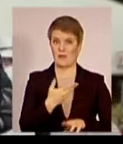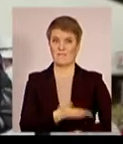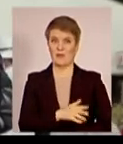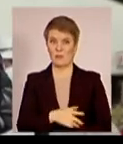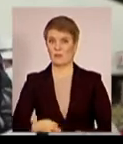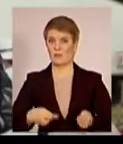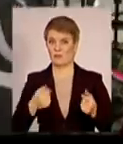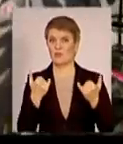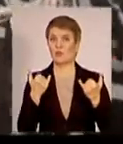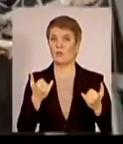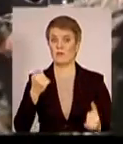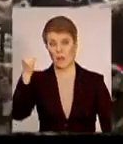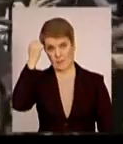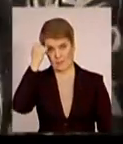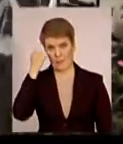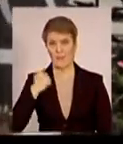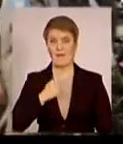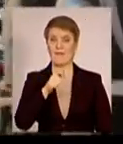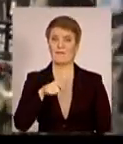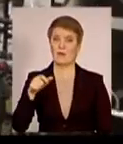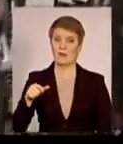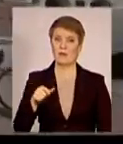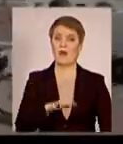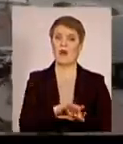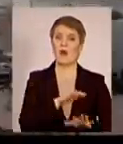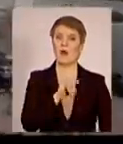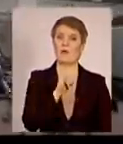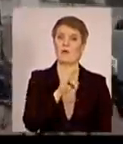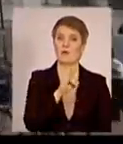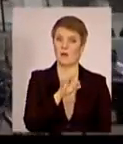щоб вшанувати пам'ять вояків армії УНР та Української Галицької армії.